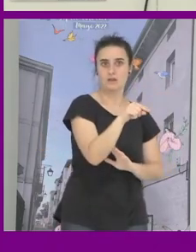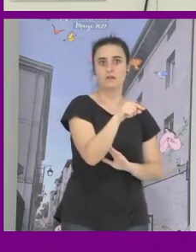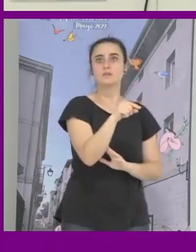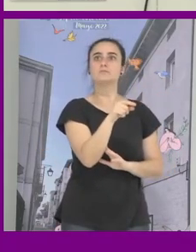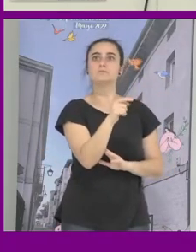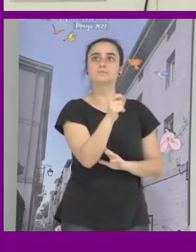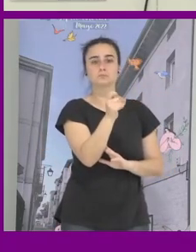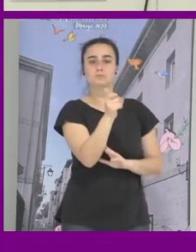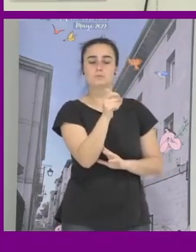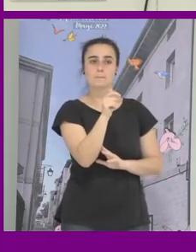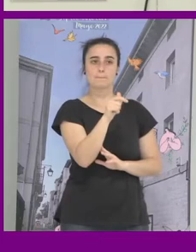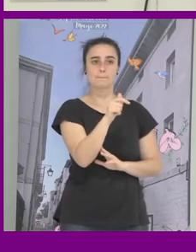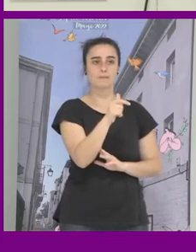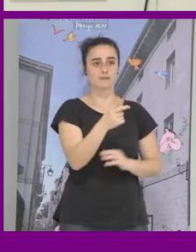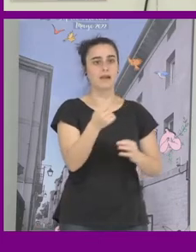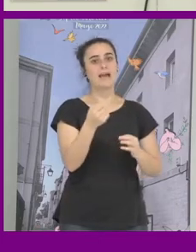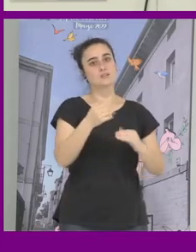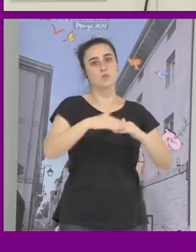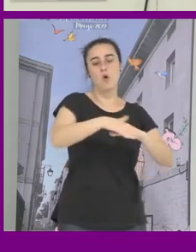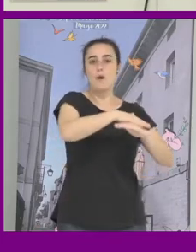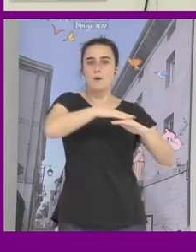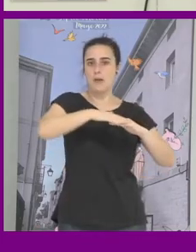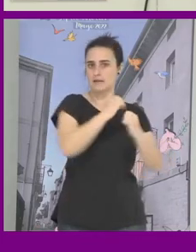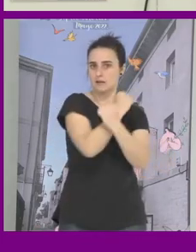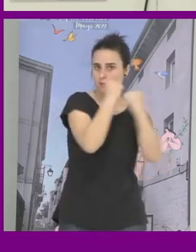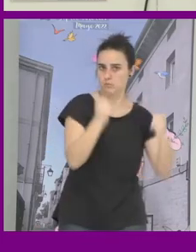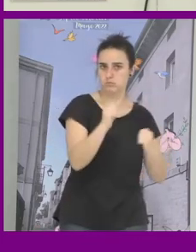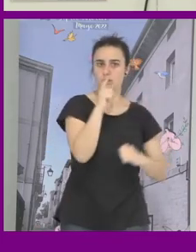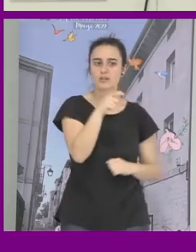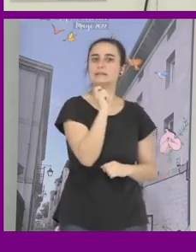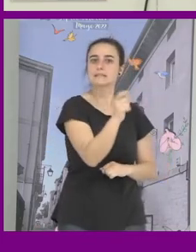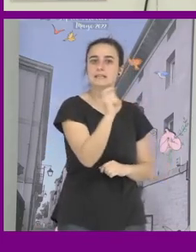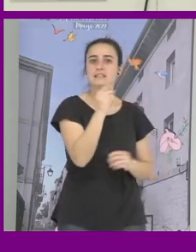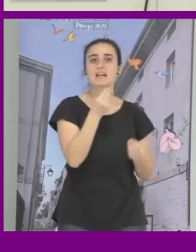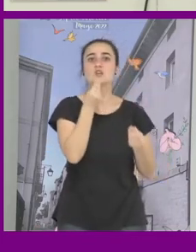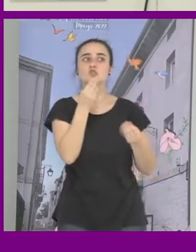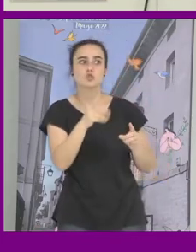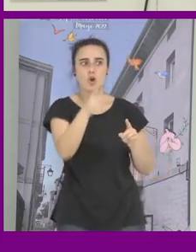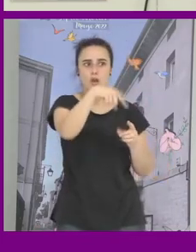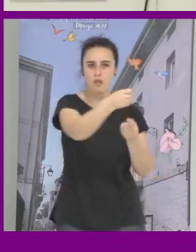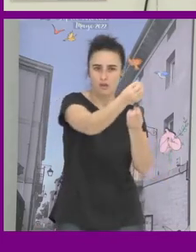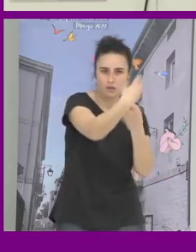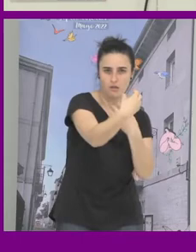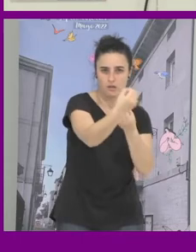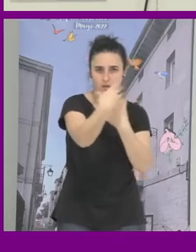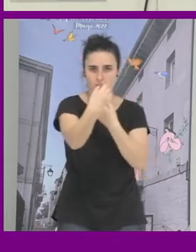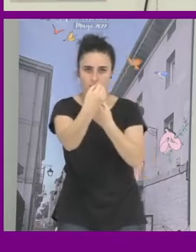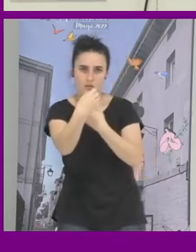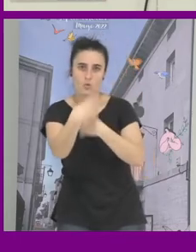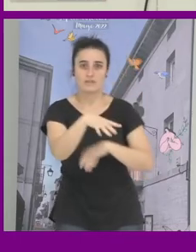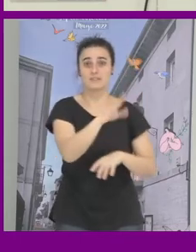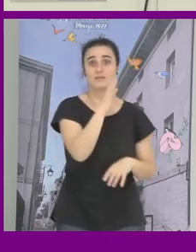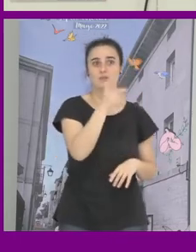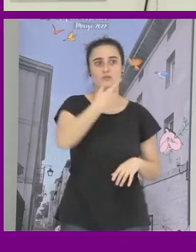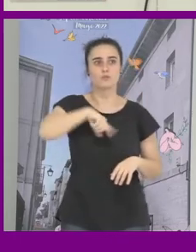ba, euskarri sendoen gisa, eta hori asko aipatzen da baita ere historioetan, eta hori atzekabez bizi dugu, ez? Ba, adibidez, ba,